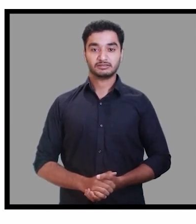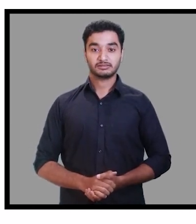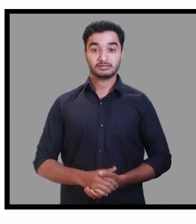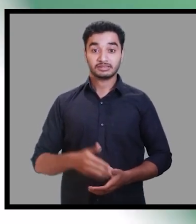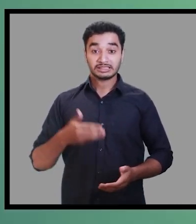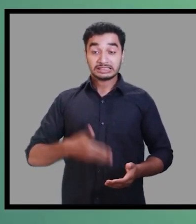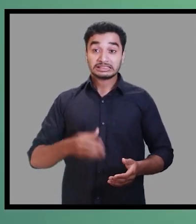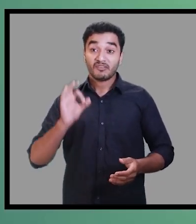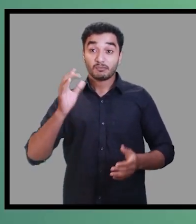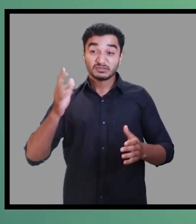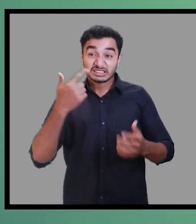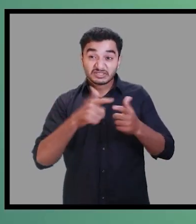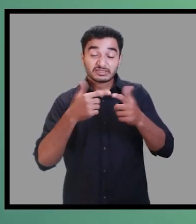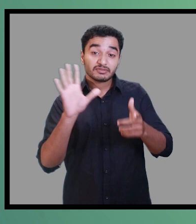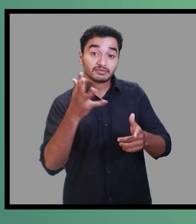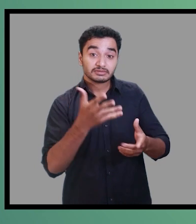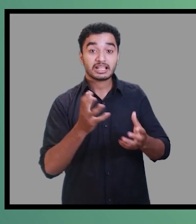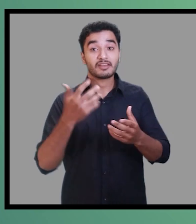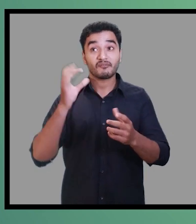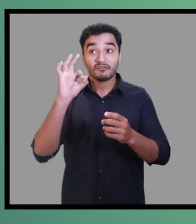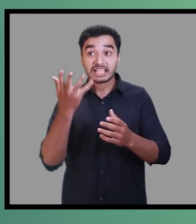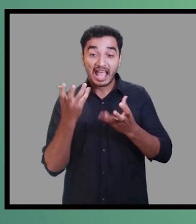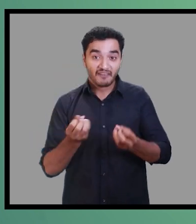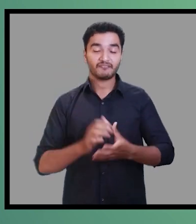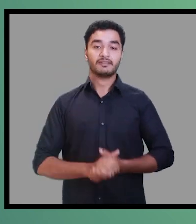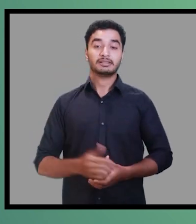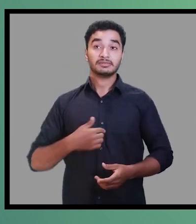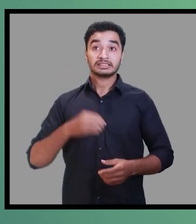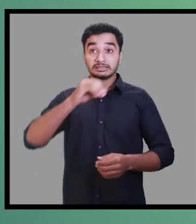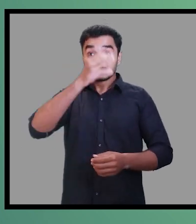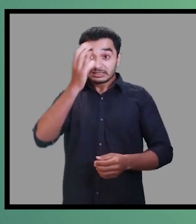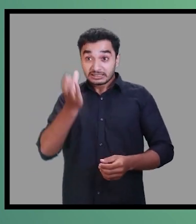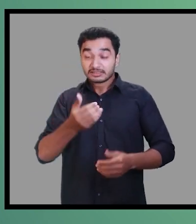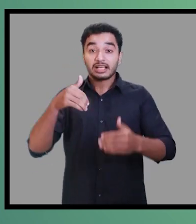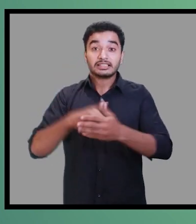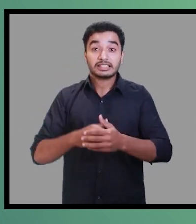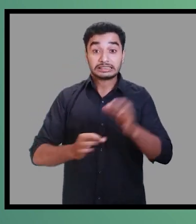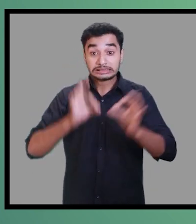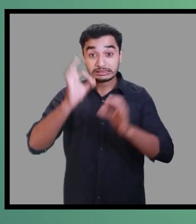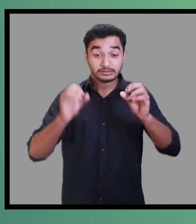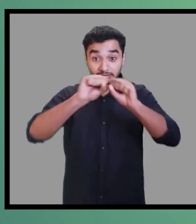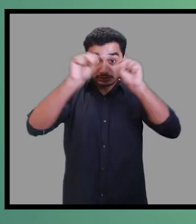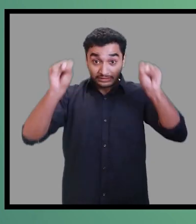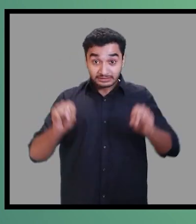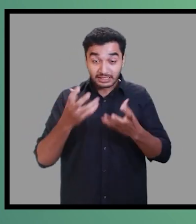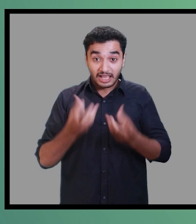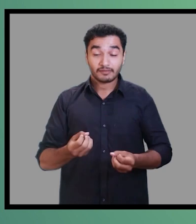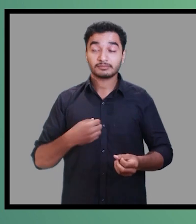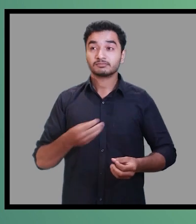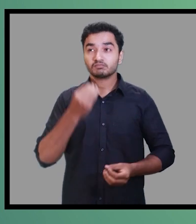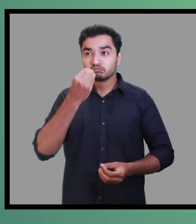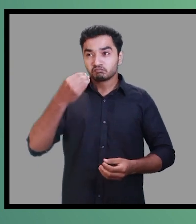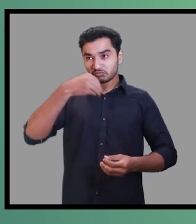اس کی مختلف وجوہات ہو سکتی ہیں۔ یہ وجوہات کہ ہمارے معدے کے اندر جو ایک پروٹیکٹیو سسٹم ہوتا ہے، جب ہم